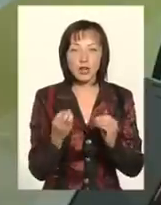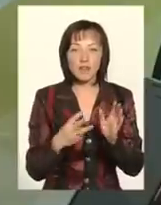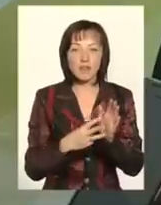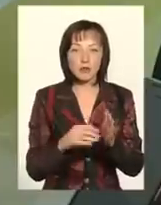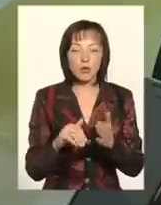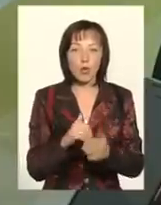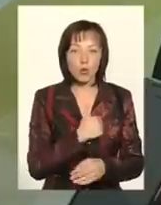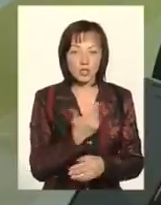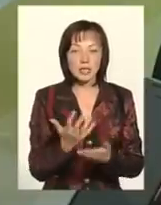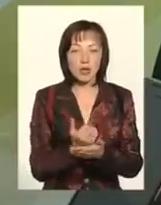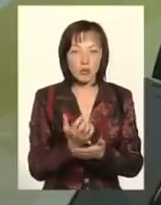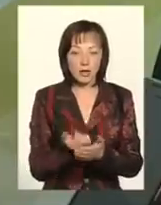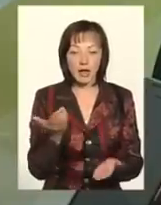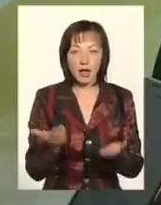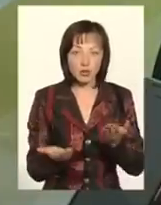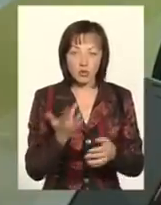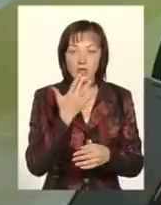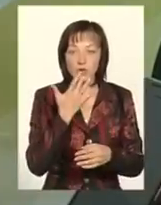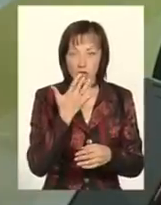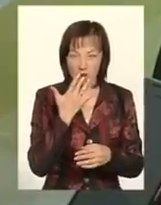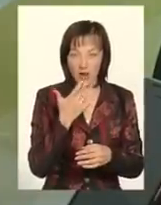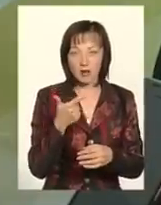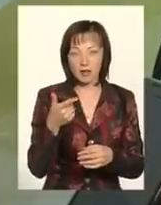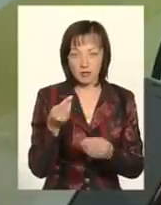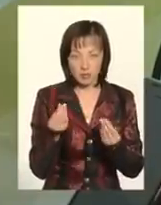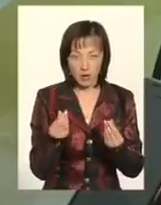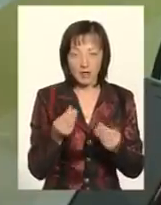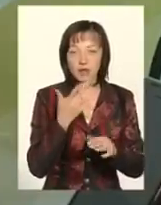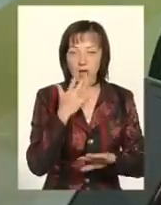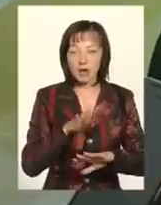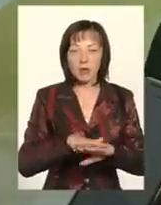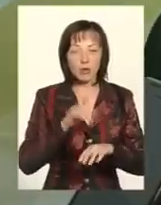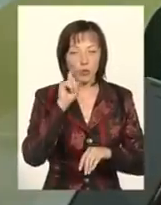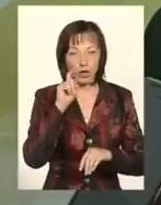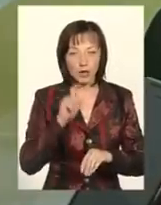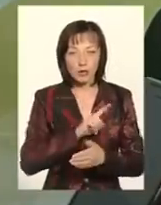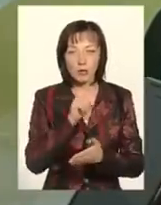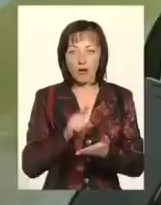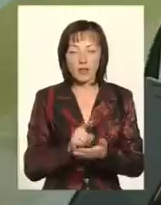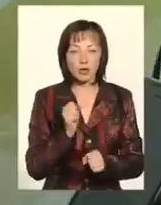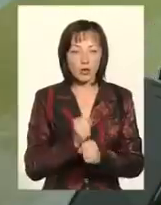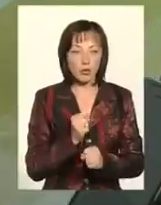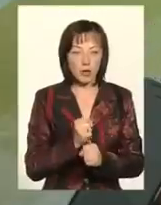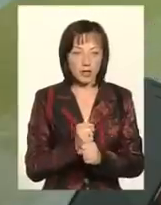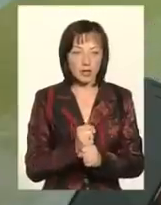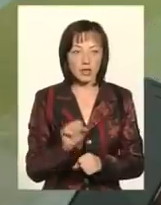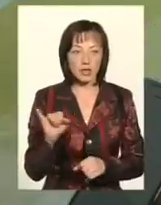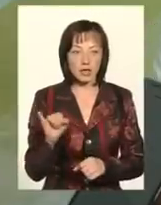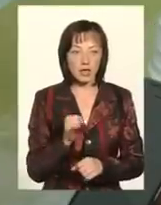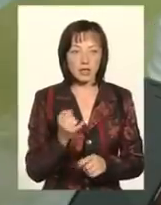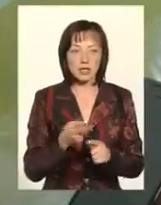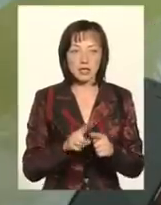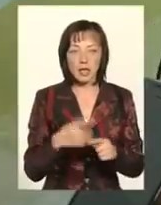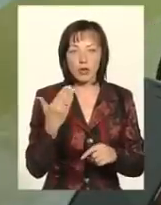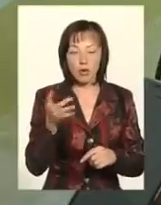якщо це взяти дійсності в національній валюті бо Національний банк України повинен робити і Вла власне це в